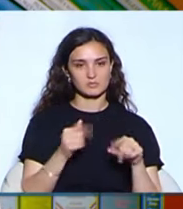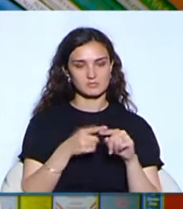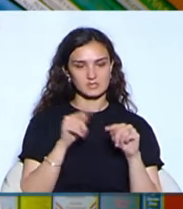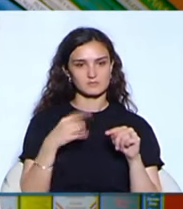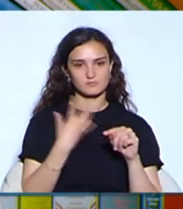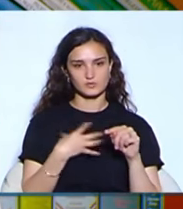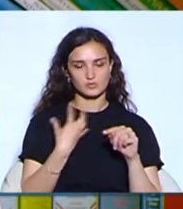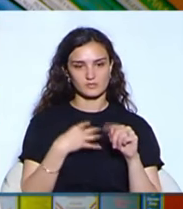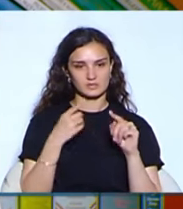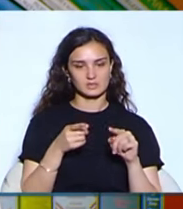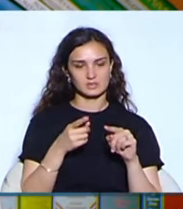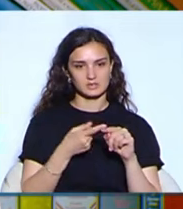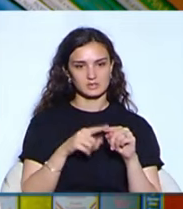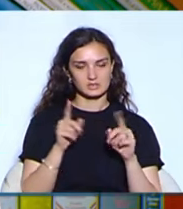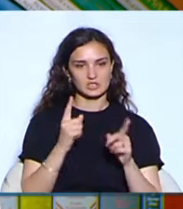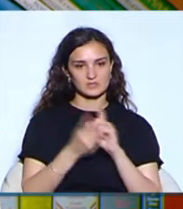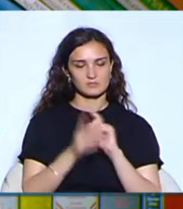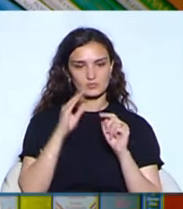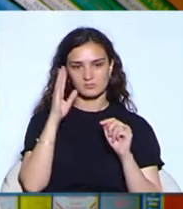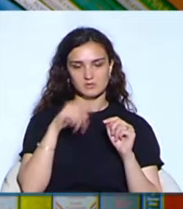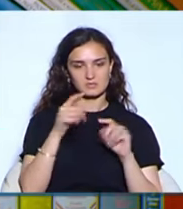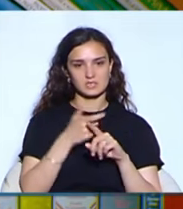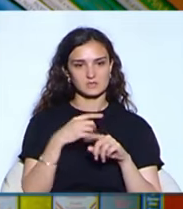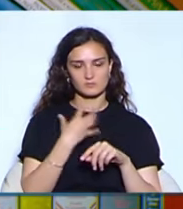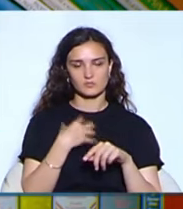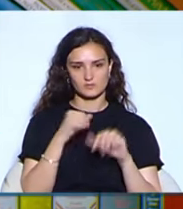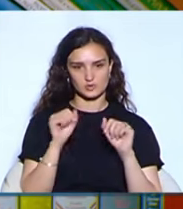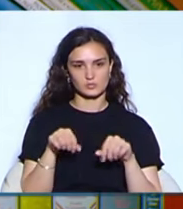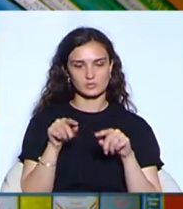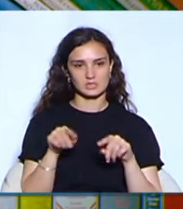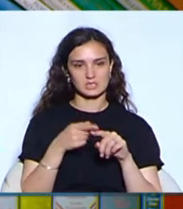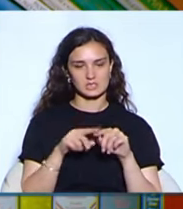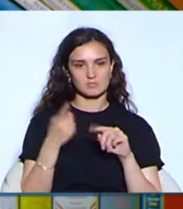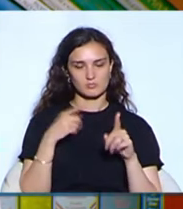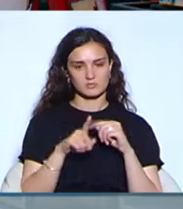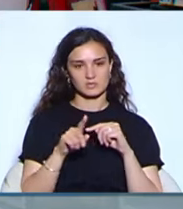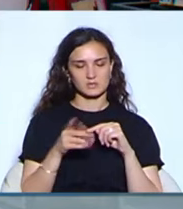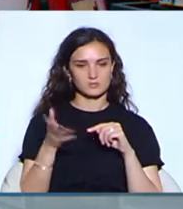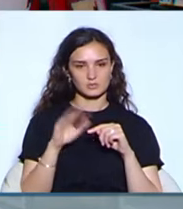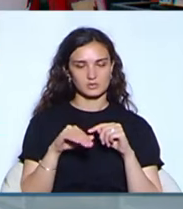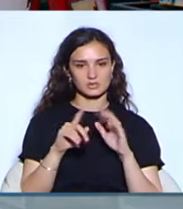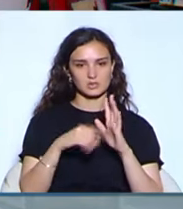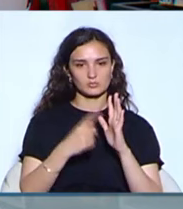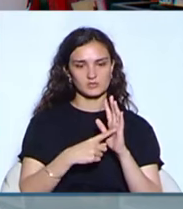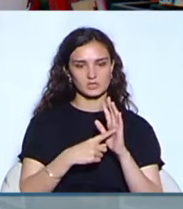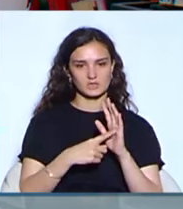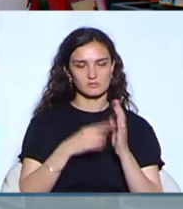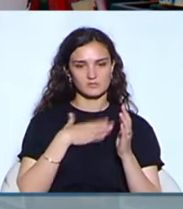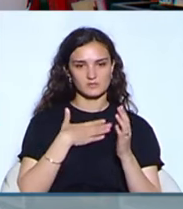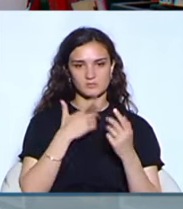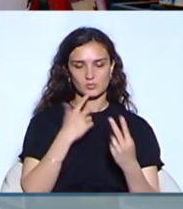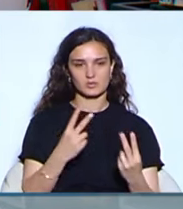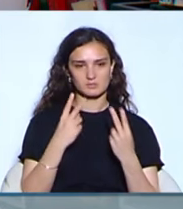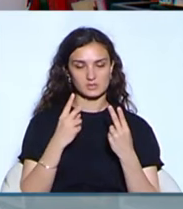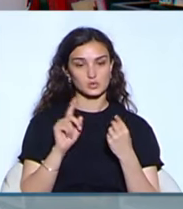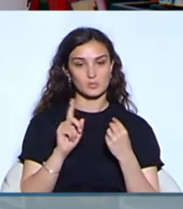ის მნიშვნელოვანი ბერკეტი, რომ ის შეცვლა შობელს ძალიან მნიშვნელოვნად შეუძლია. აქედან გამომდინარე, მოდით დაუსვათ შეკითხვები ჩვენს